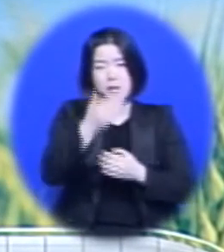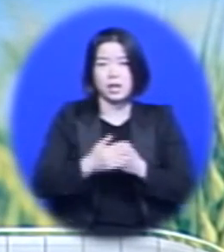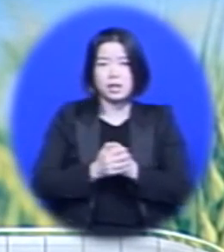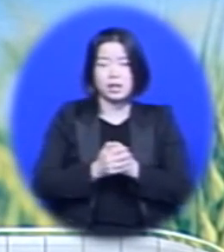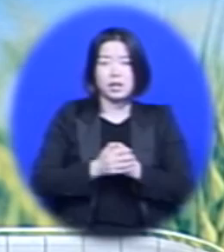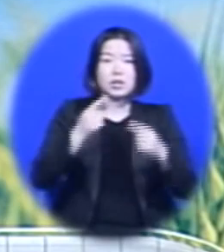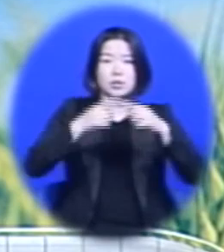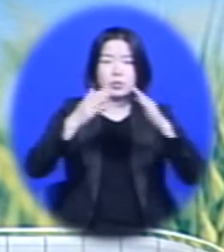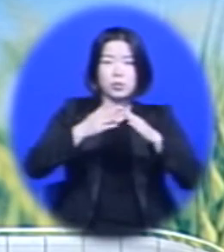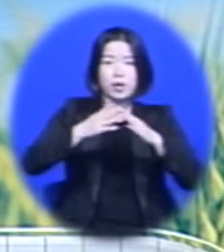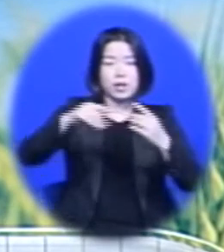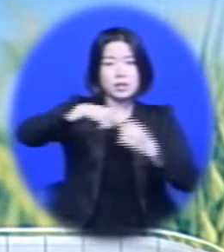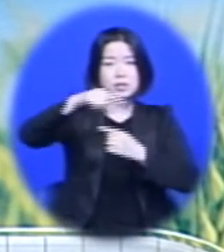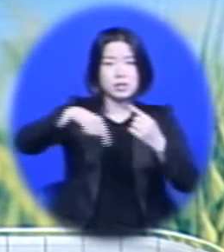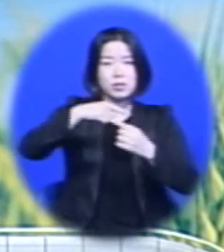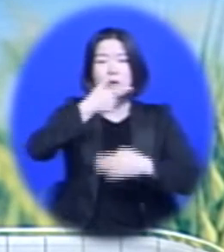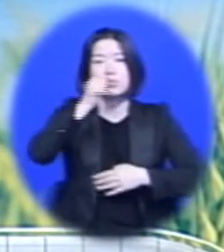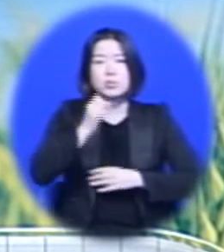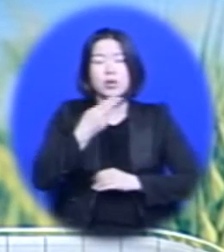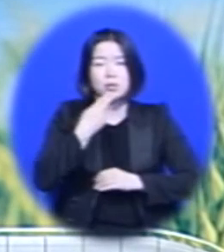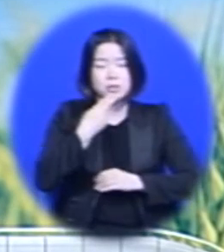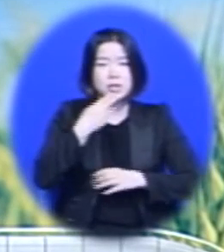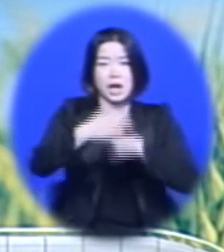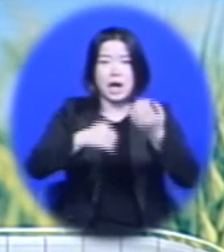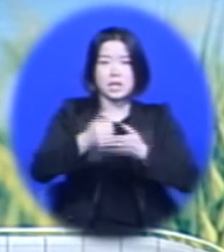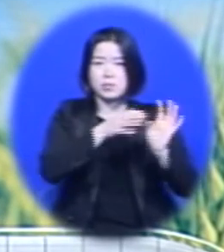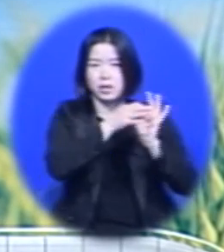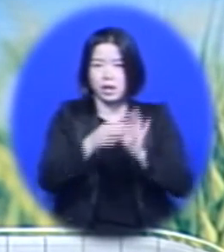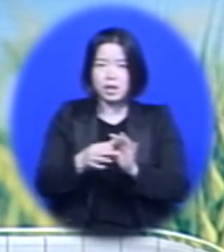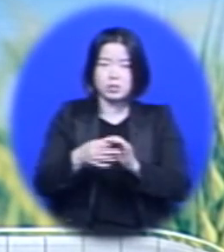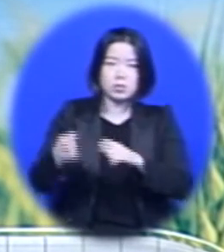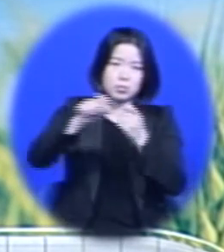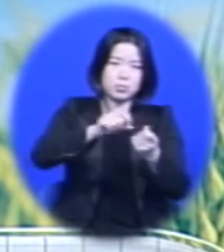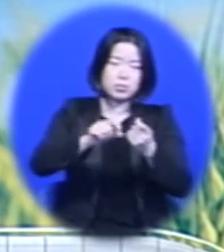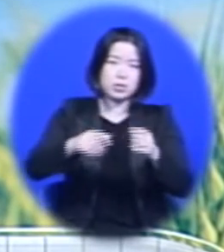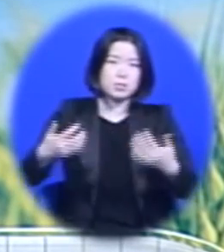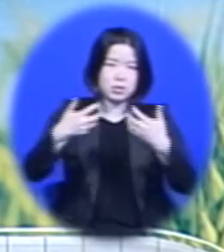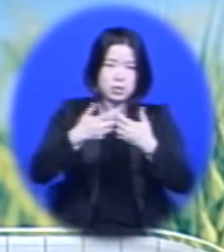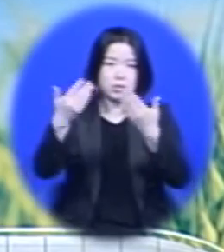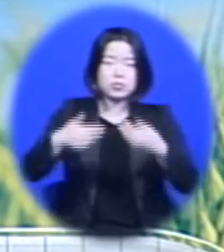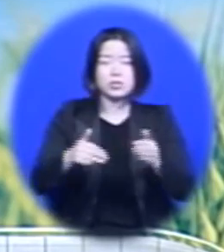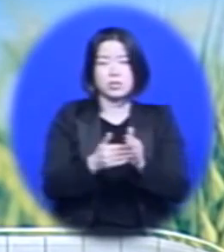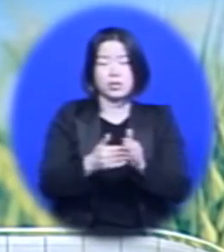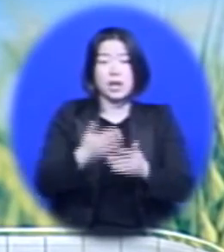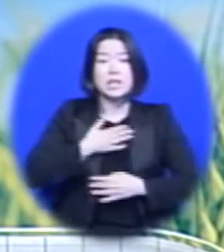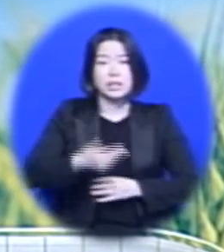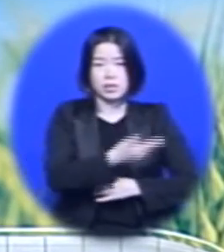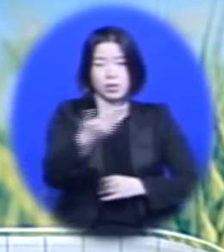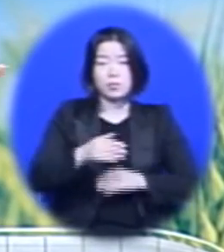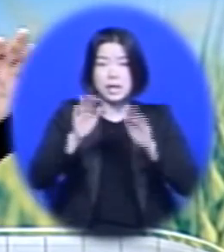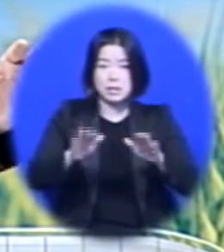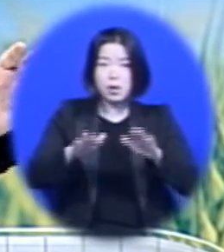살림은 부족함이 없이 하나님이 계속 채워주셨습니다. 저는 여러분들이